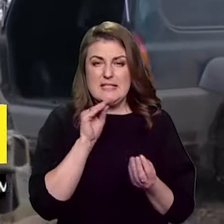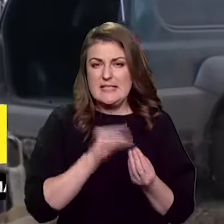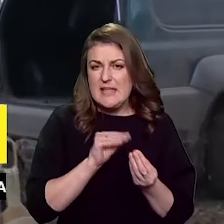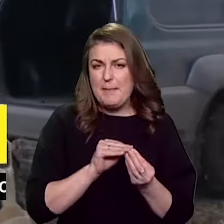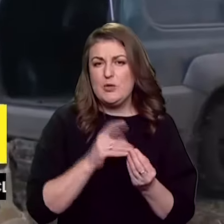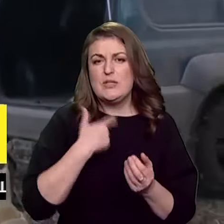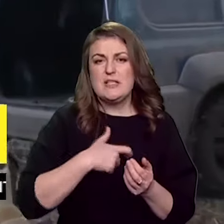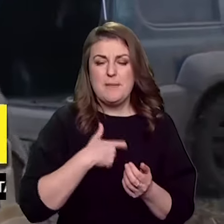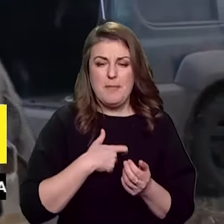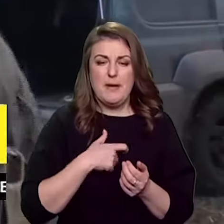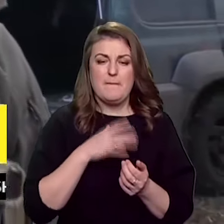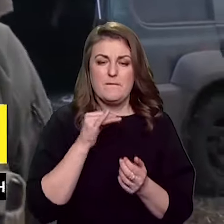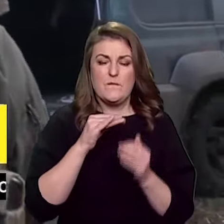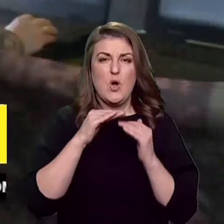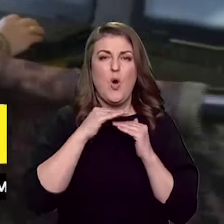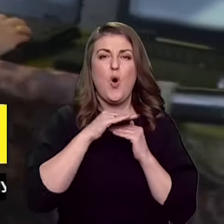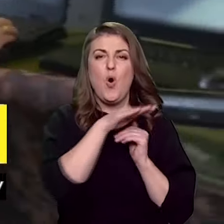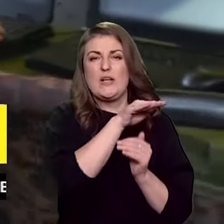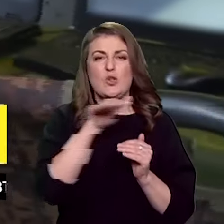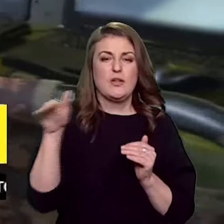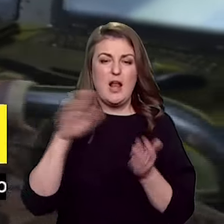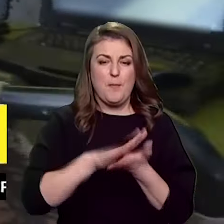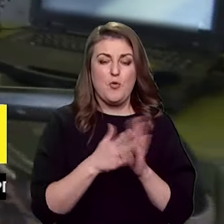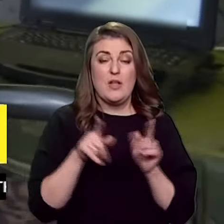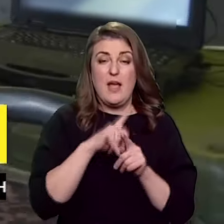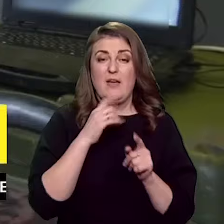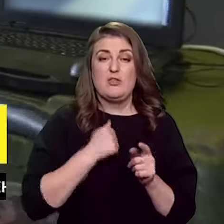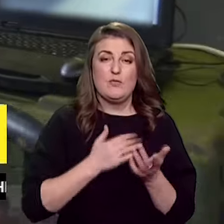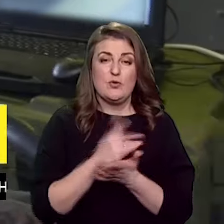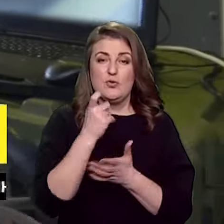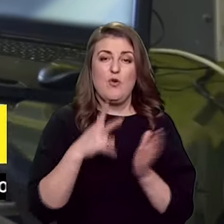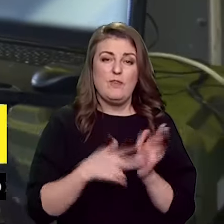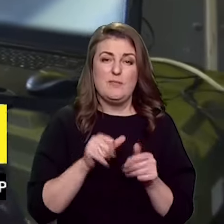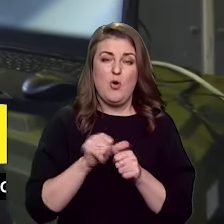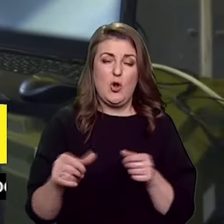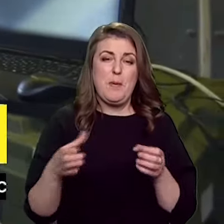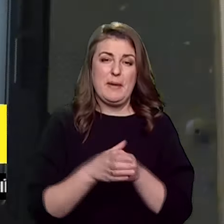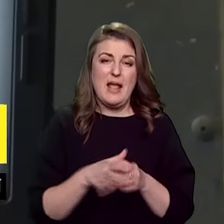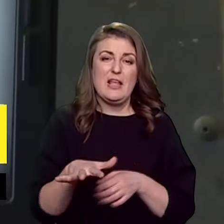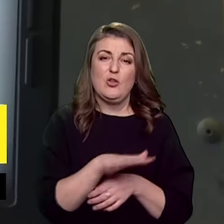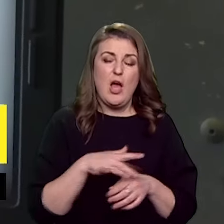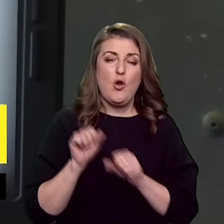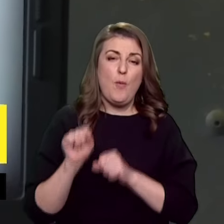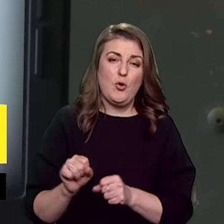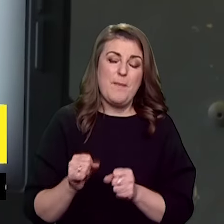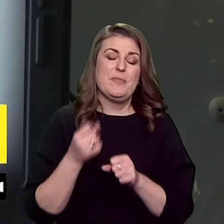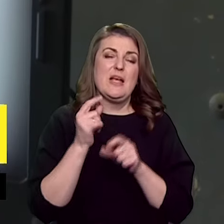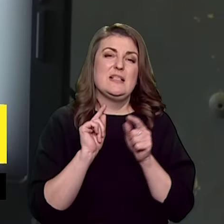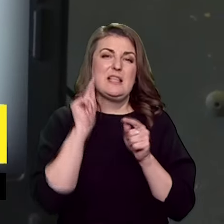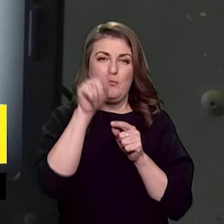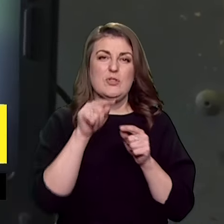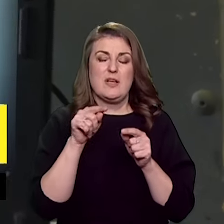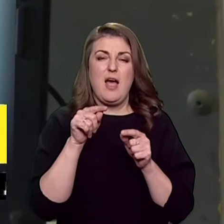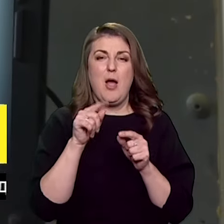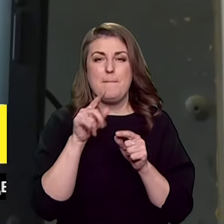в горизонтальних положеннях. Ось так військовослужбовці 108-ї окремої бригади територіальної оборони запускають в небо